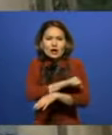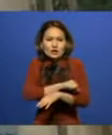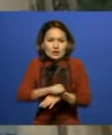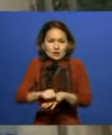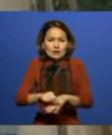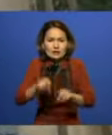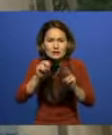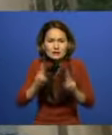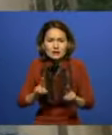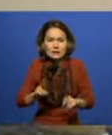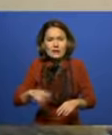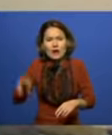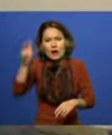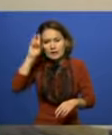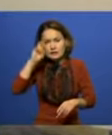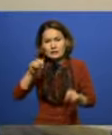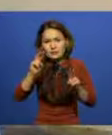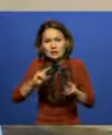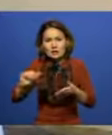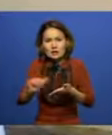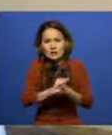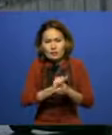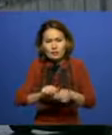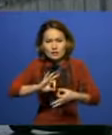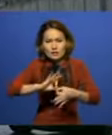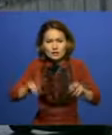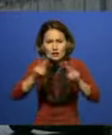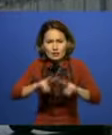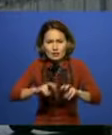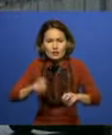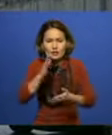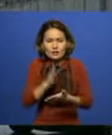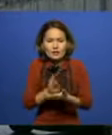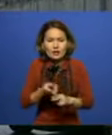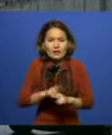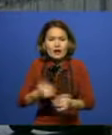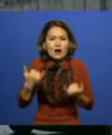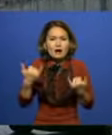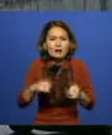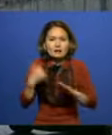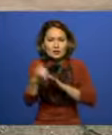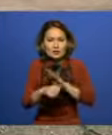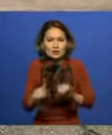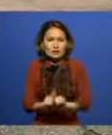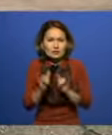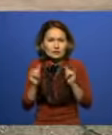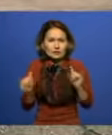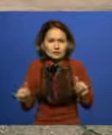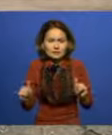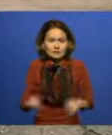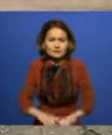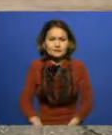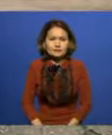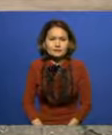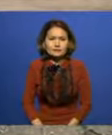өтпес бұрын елге келу мақсатын айтуы тиіс. Ал жұмыс іздеп келгендердің ресми жұмыс берушісі болуы керек.